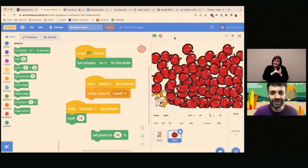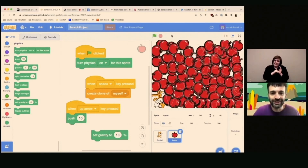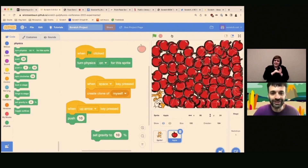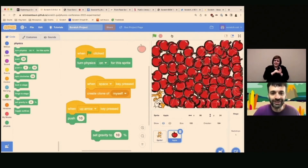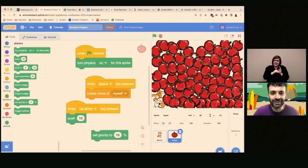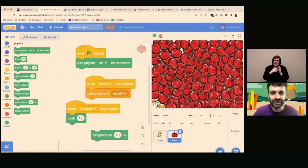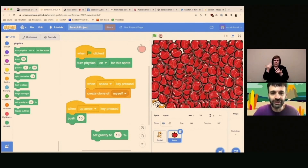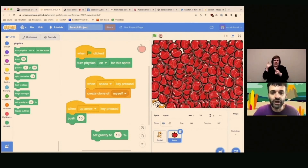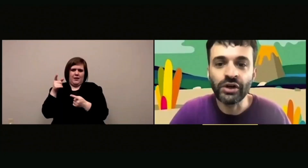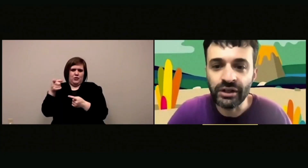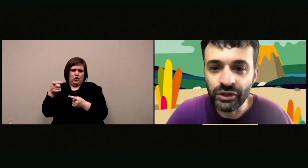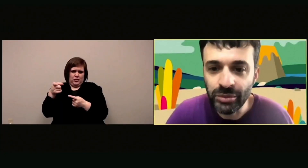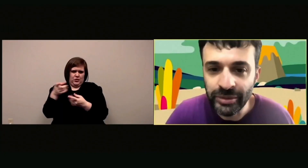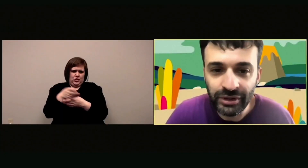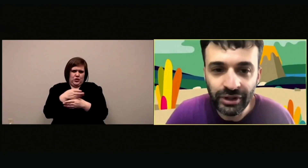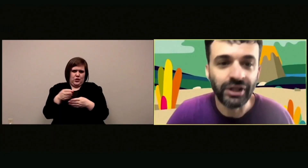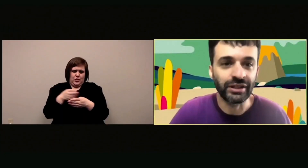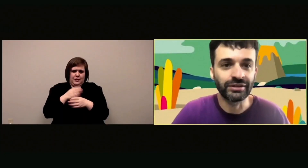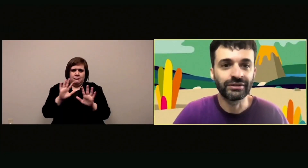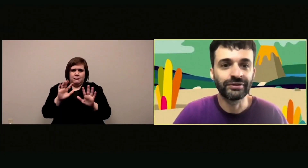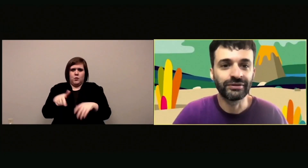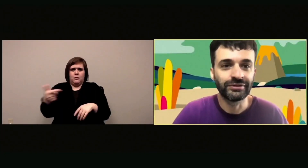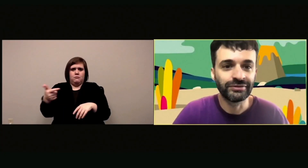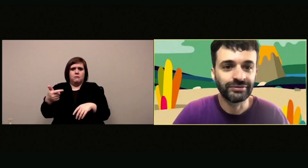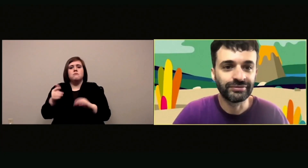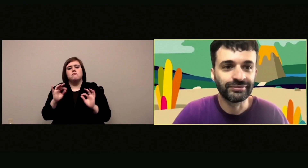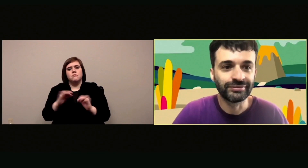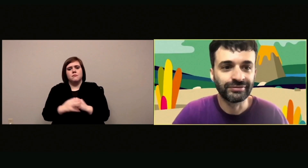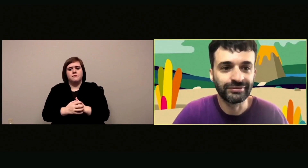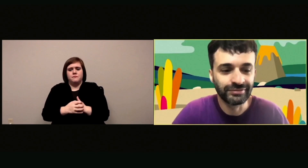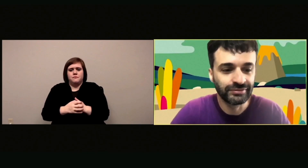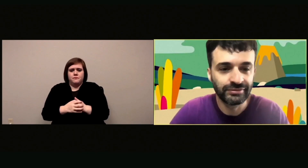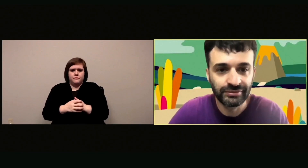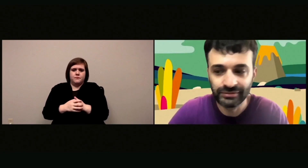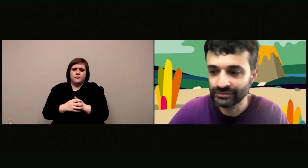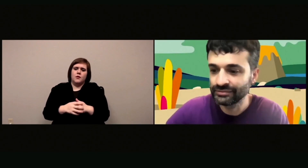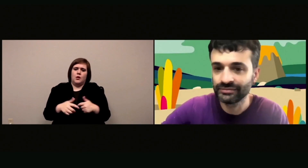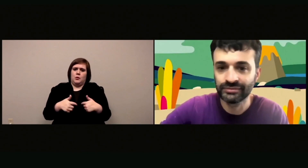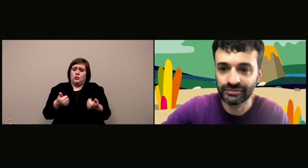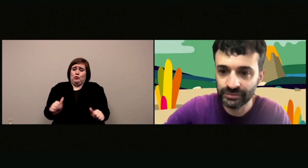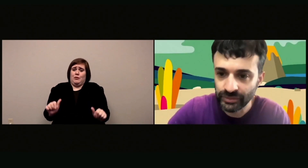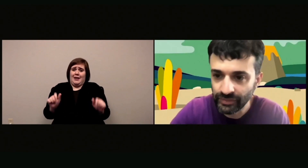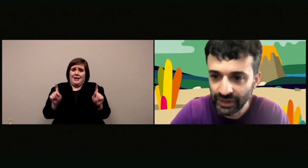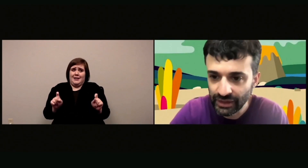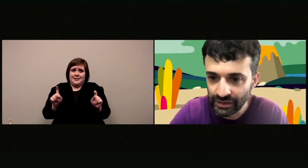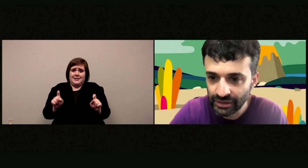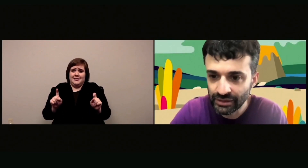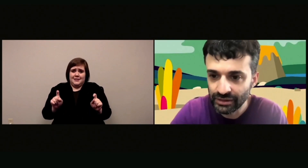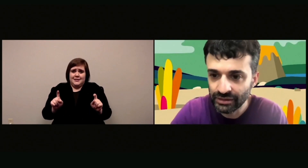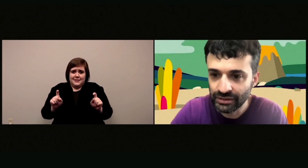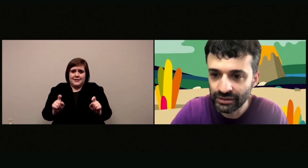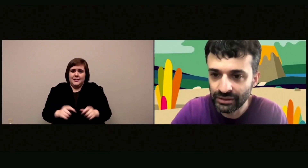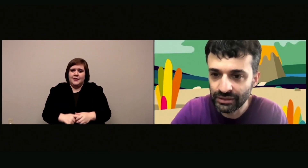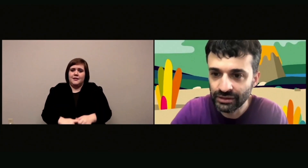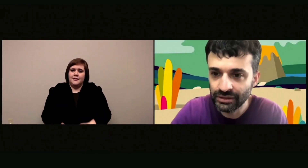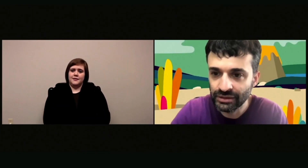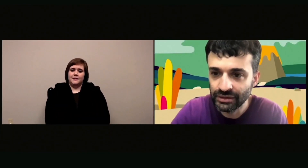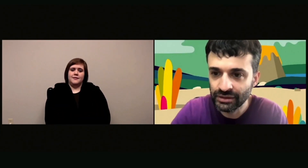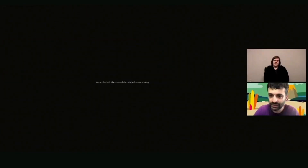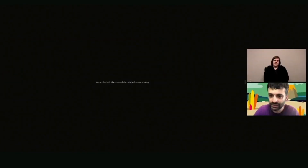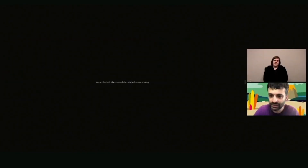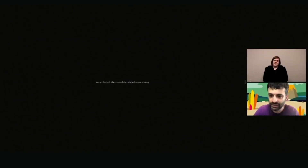vuoi condividere? posso tentare di farlo di nuovo e posso condividerlo provare a condividere